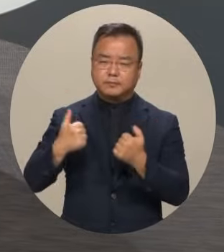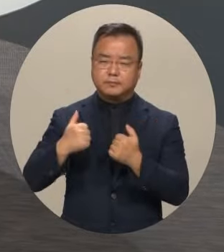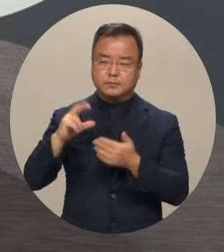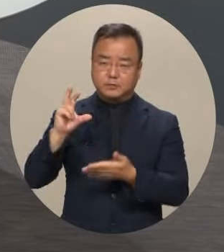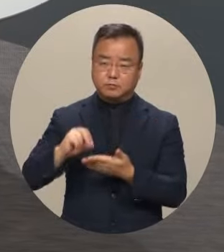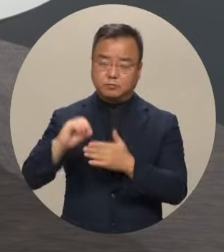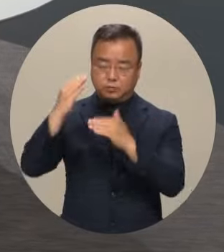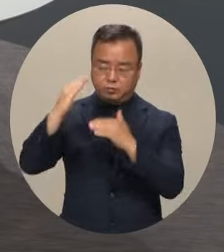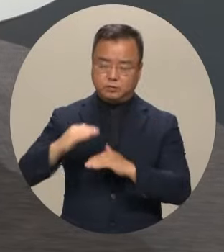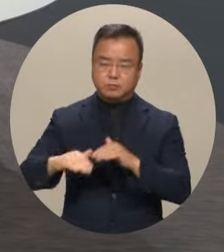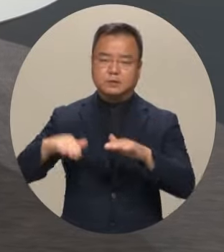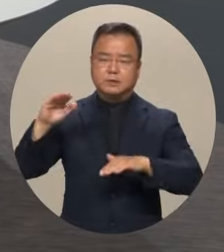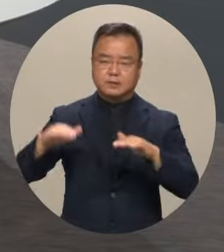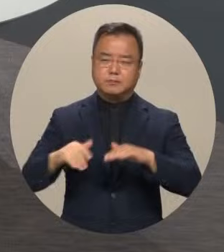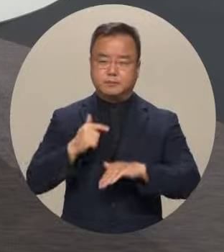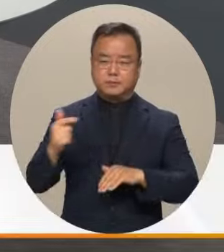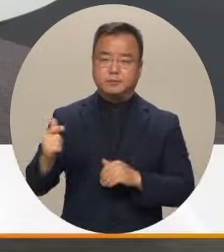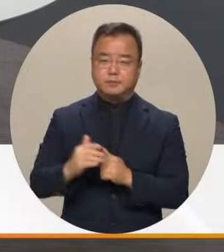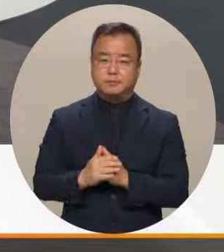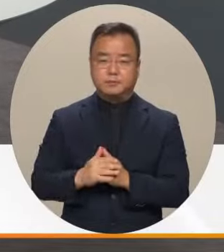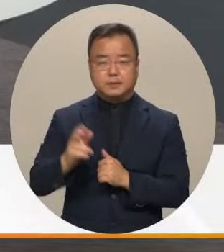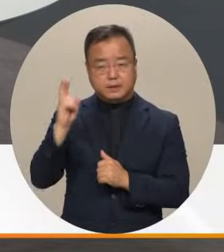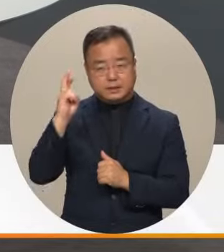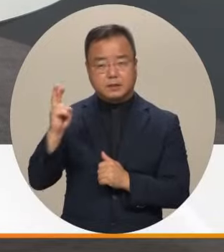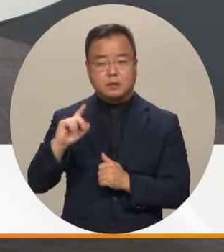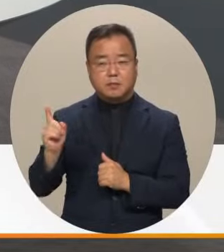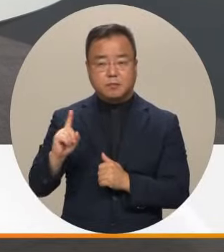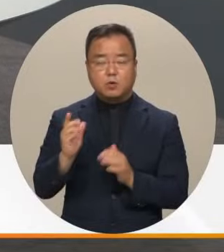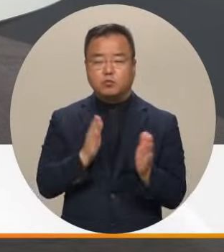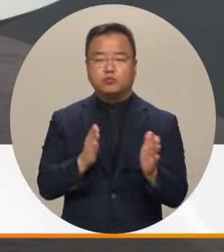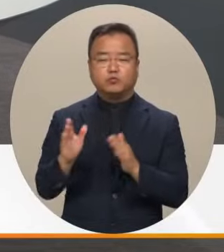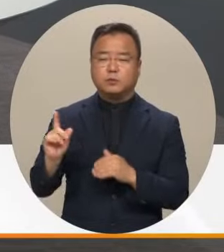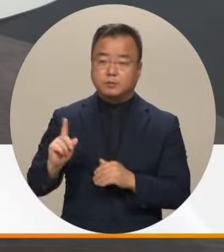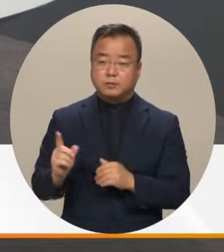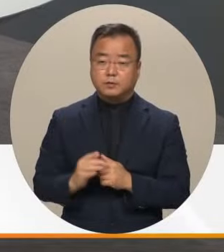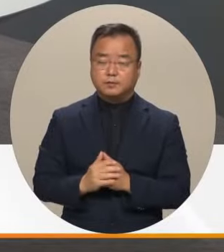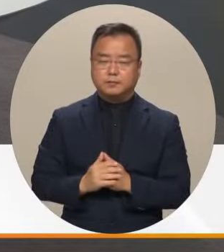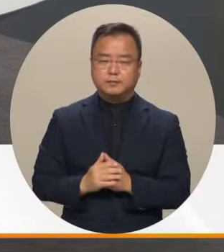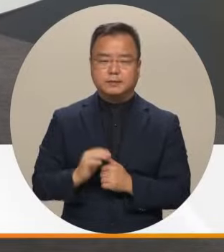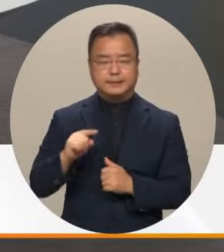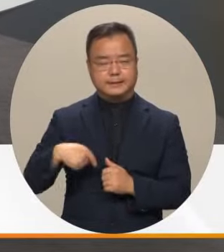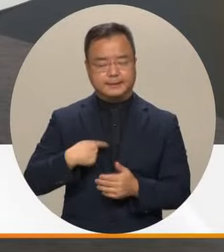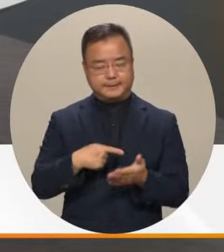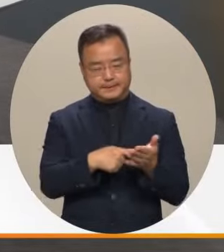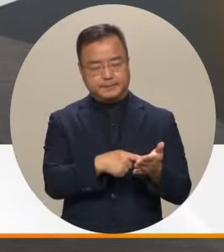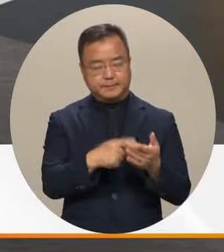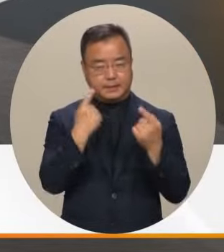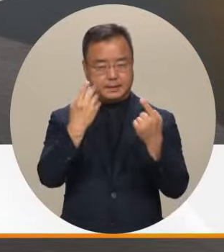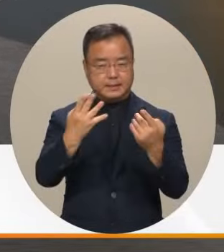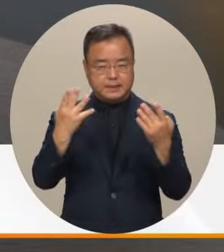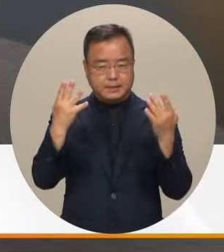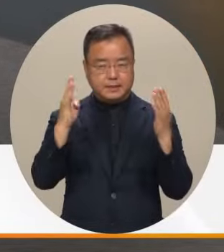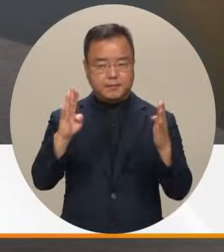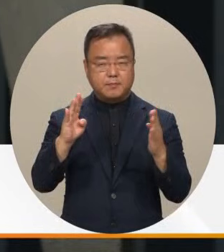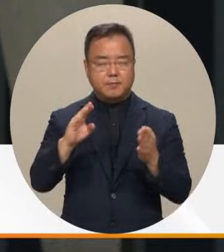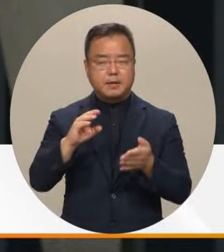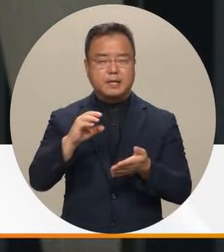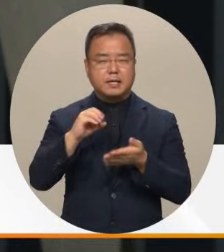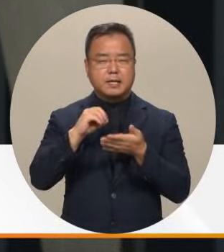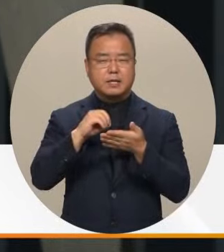천차만별일 것 같은데 어떻게 예상하고 준비할 수 있을까요네 어 일단 본인이 지원한 대학의 입학처 홈페이지에